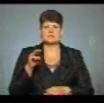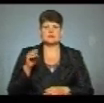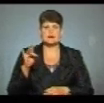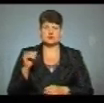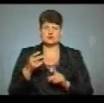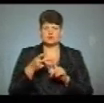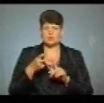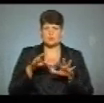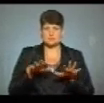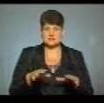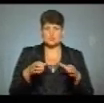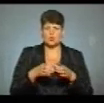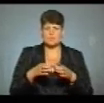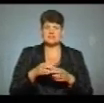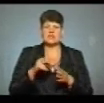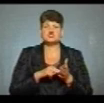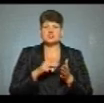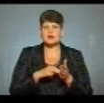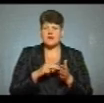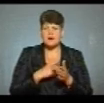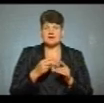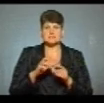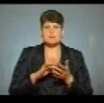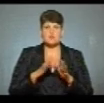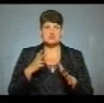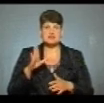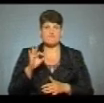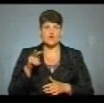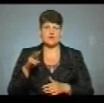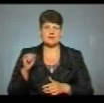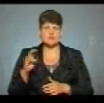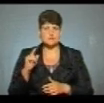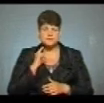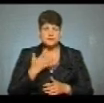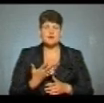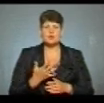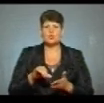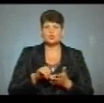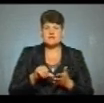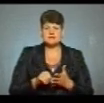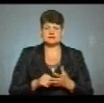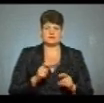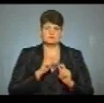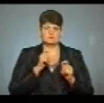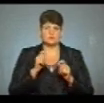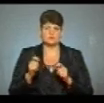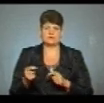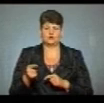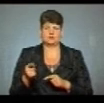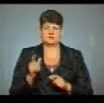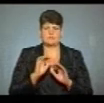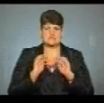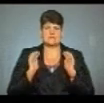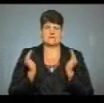місце зайняла команда з Черкас і бронза у волинської команди. Учасників нагороджували на Тернопільському стадіоні. Більше про це